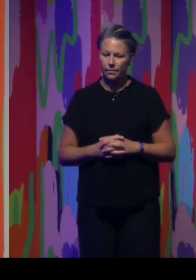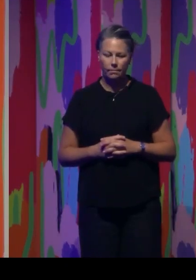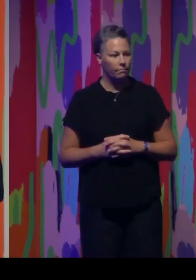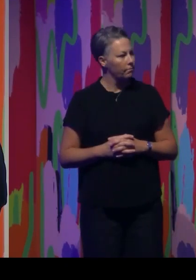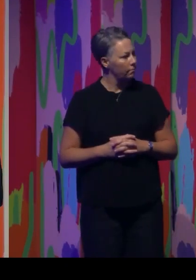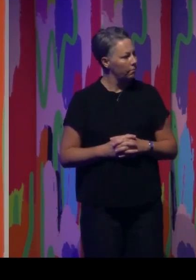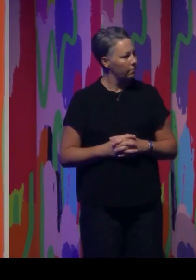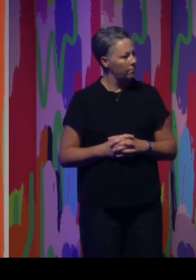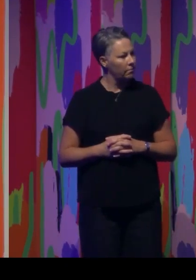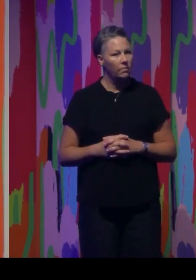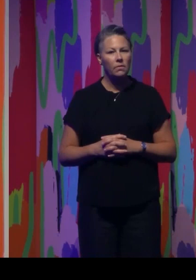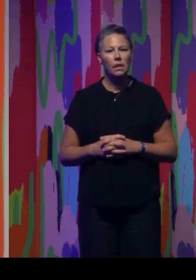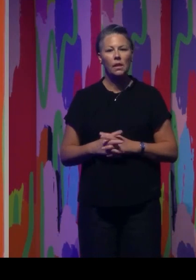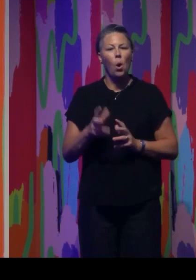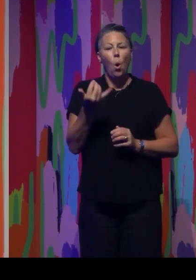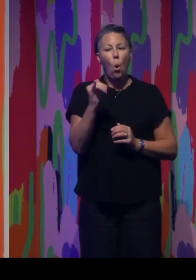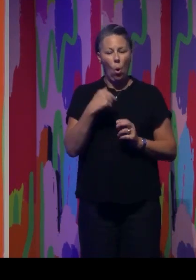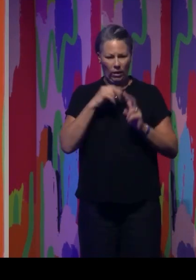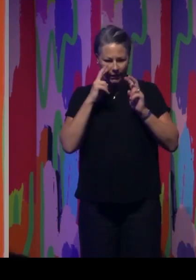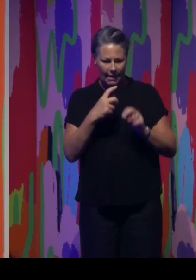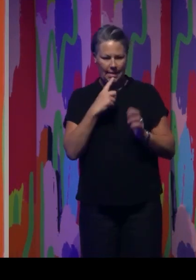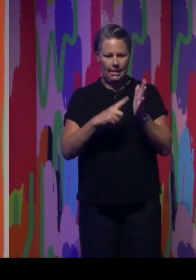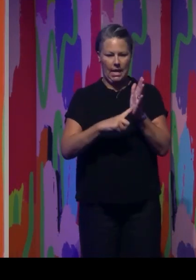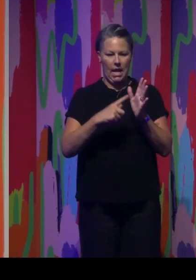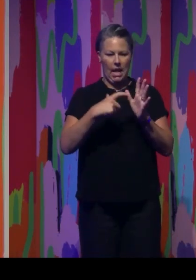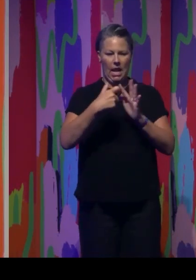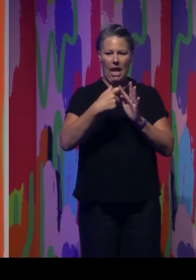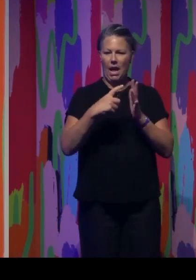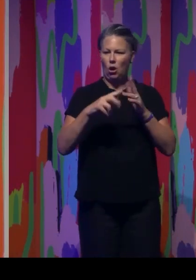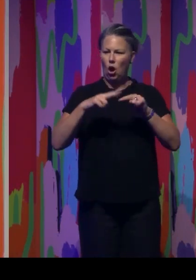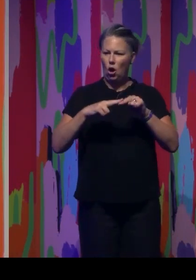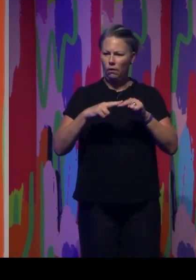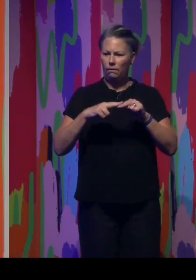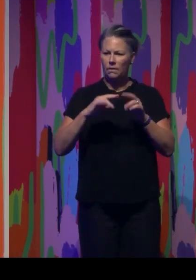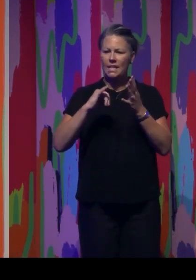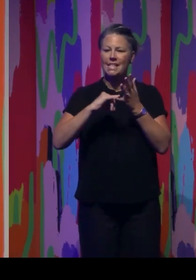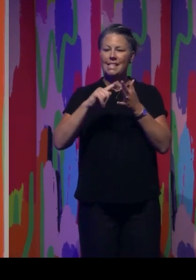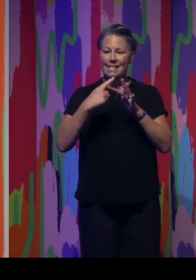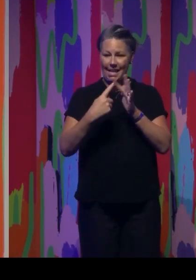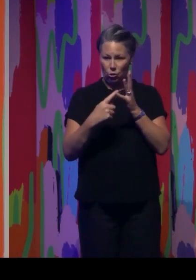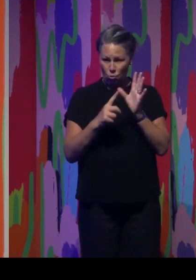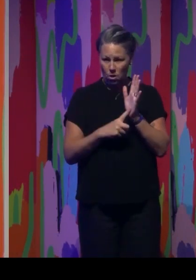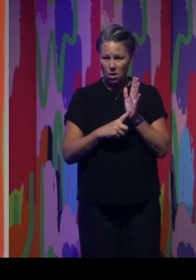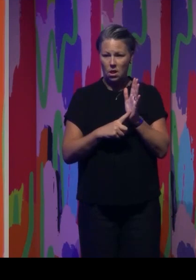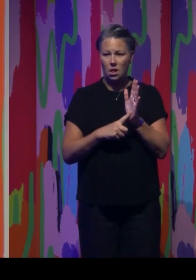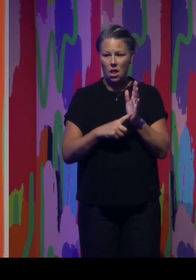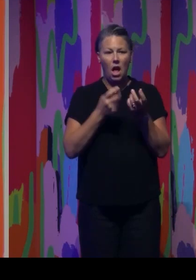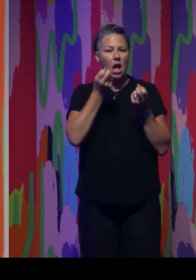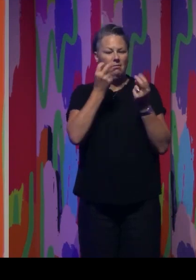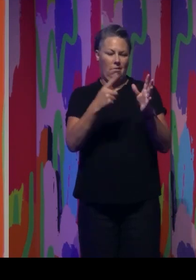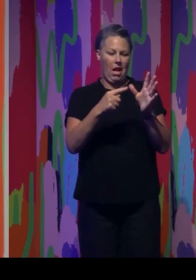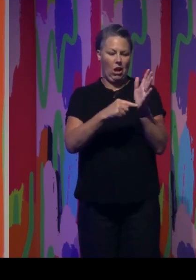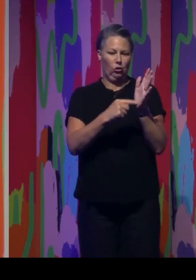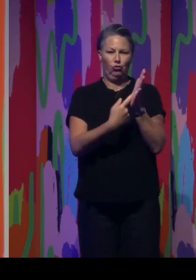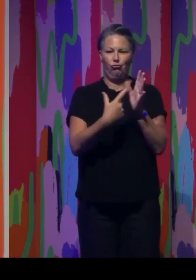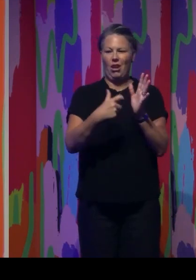অ্যাট্রাকশন ইটস রিফার্স ল্যাক অফ সেক্সুয়াল অ্যাট্রাকশন এবং আমাদের এই ভুল অনুবাদের